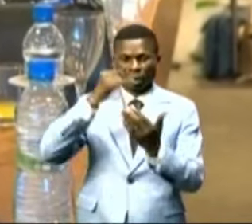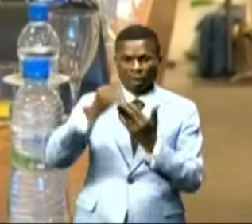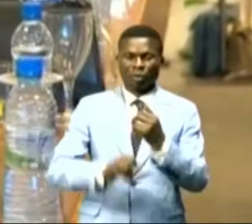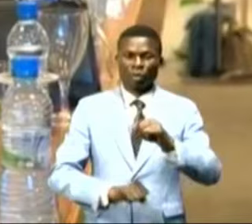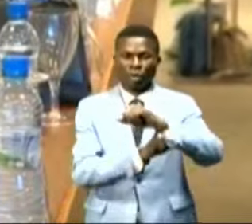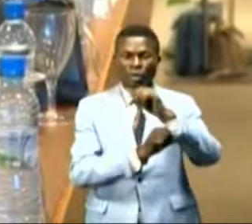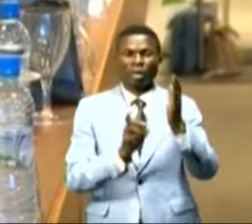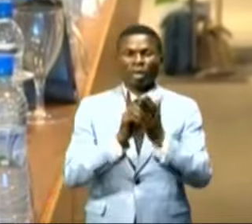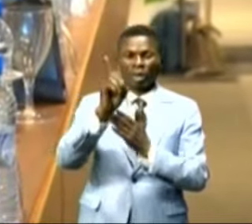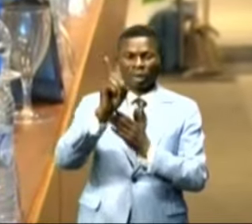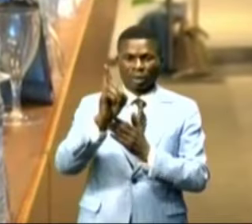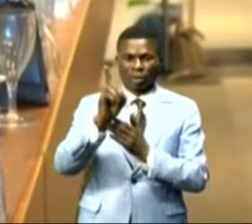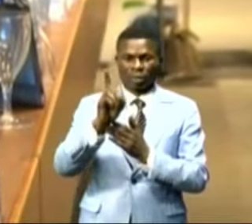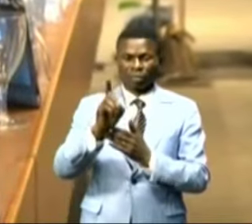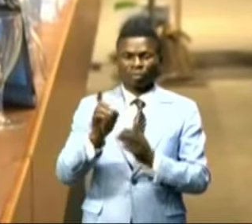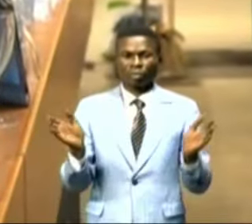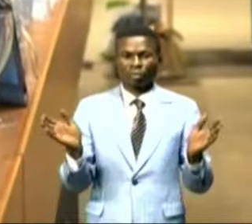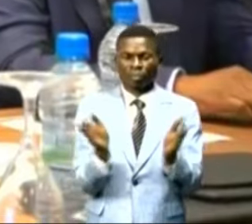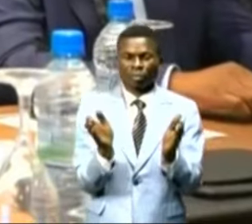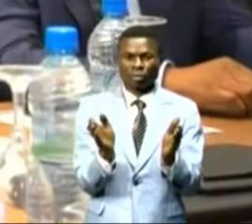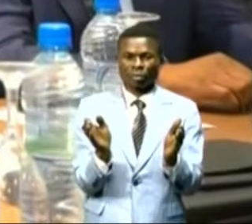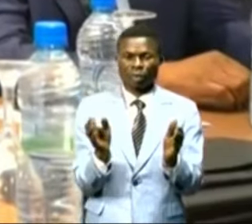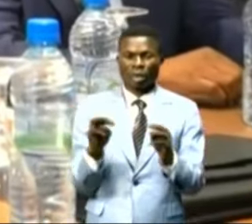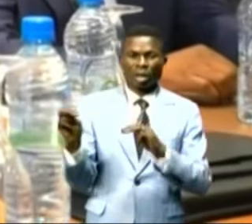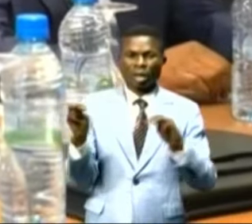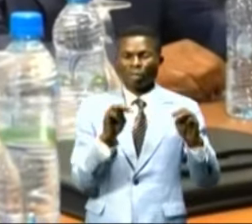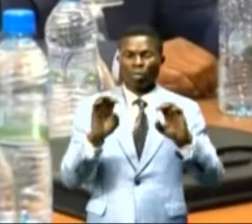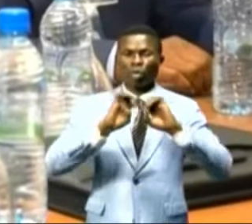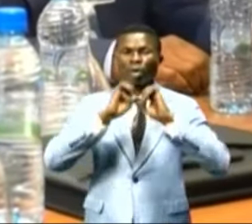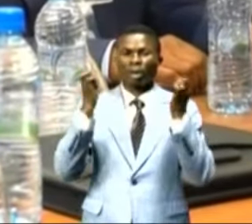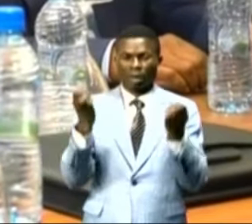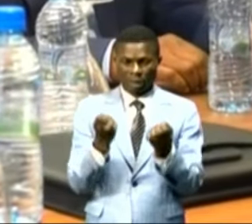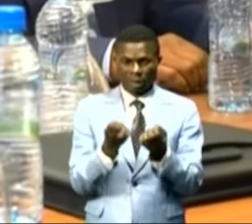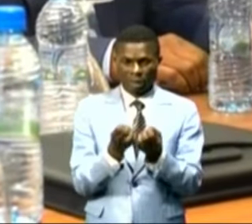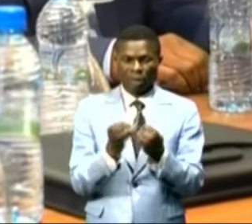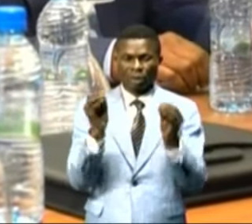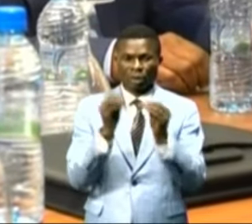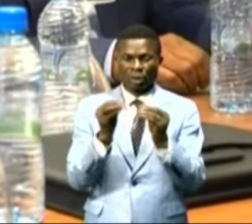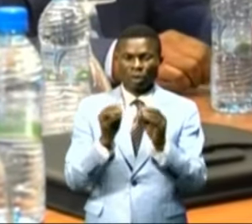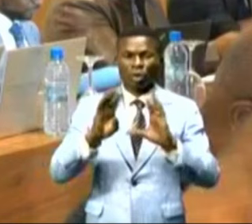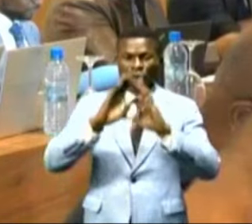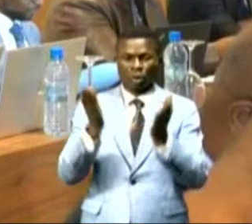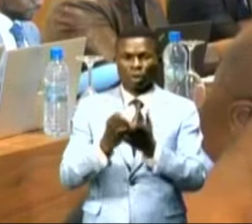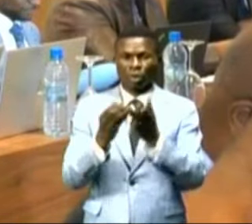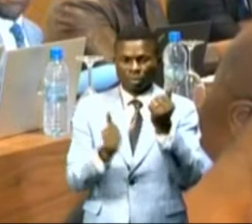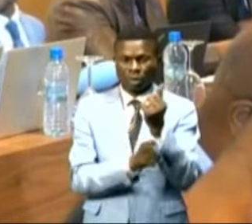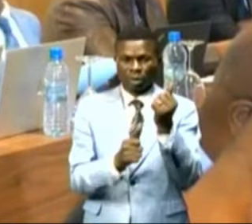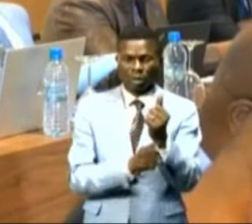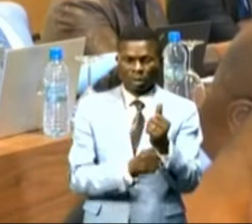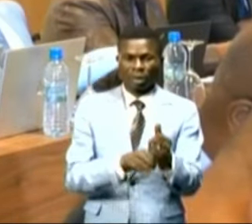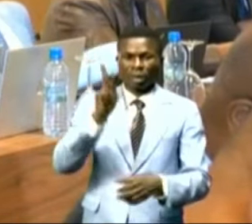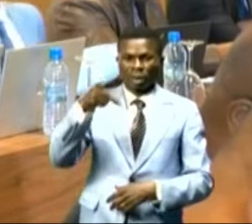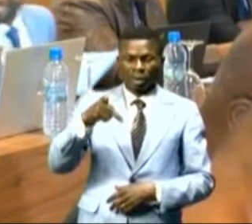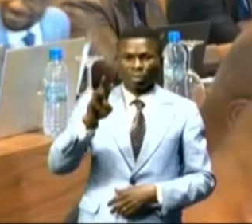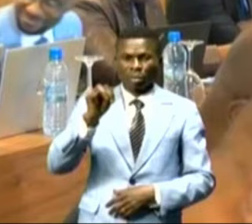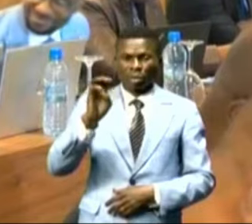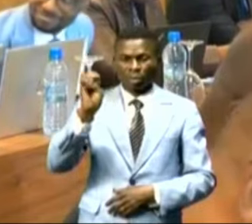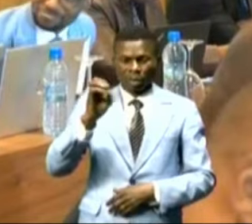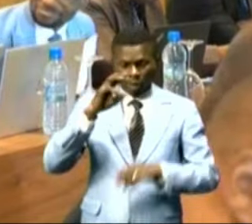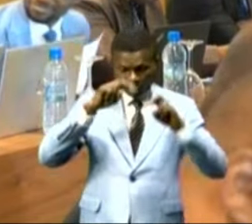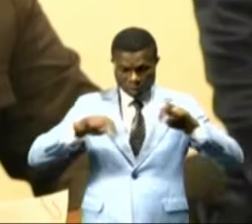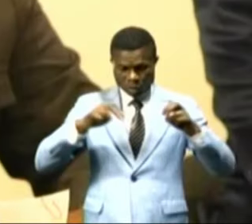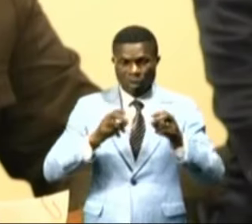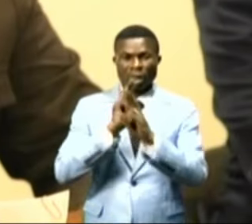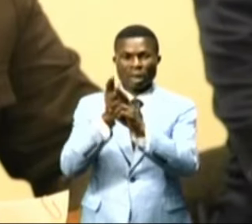au développement de micro, petites et moyennes entreprises ont réuni les parties prenantes du BADEMPME pour examiner le